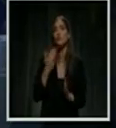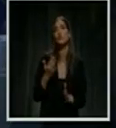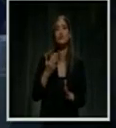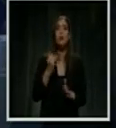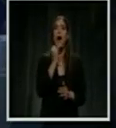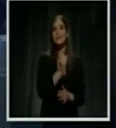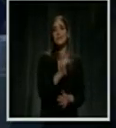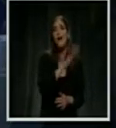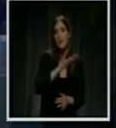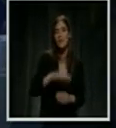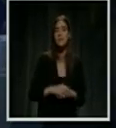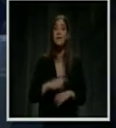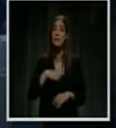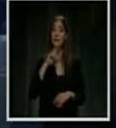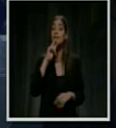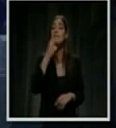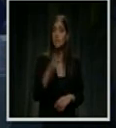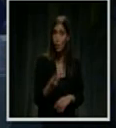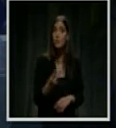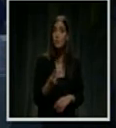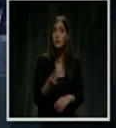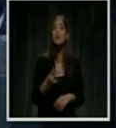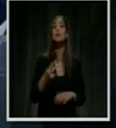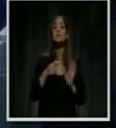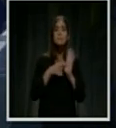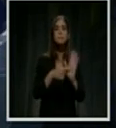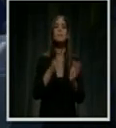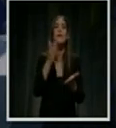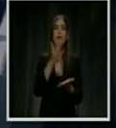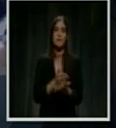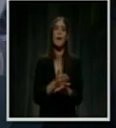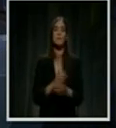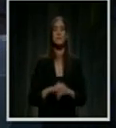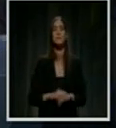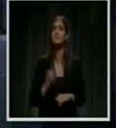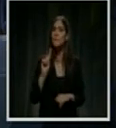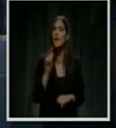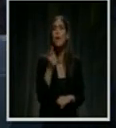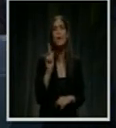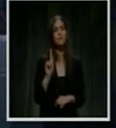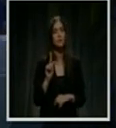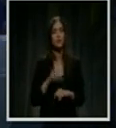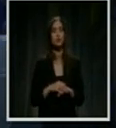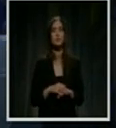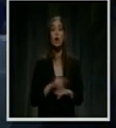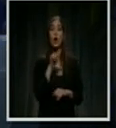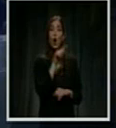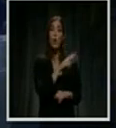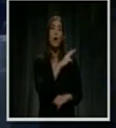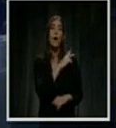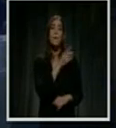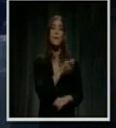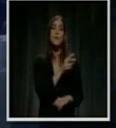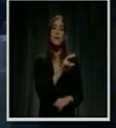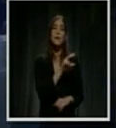rid nirrispondi l-inveritajiet illi qal. L-ewwel ħaġa, l-ewwel ħaġa. Għadu kif qal semma